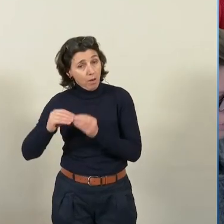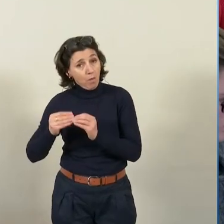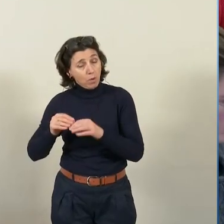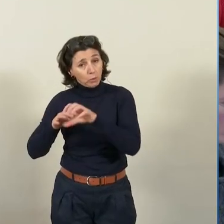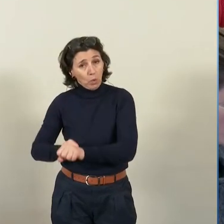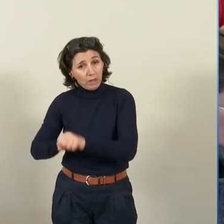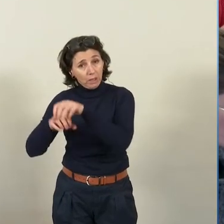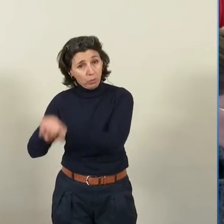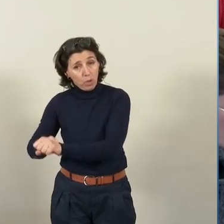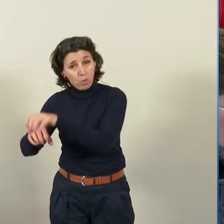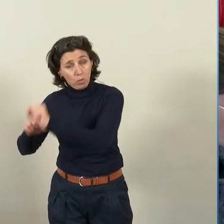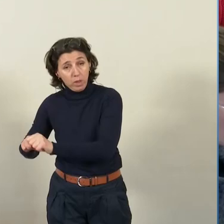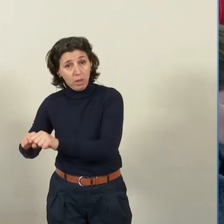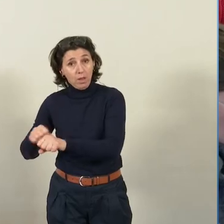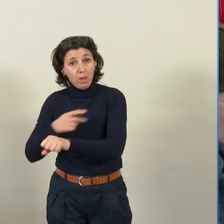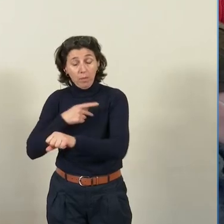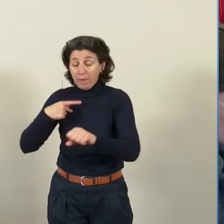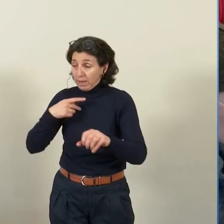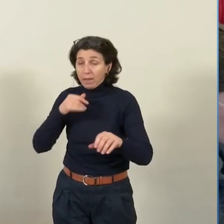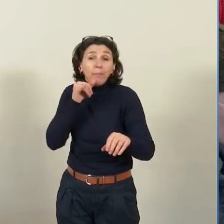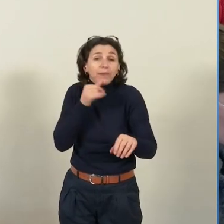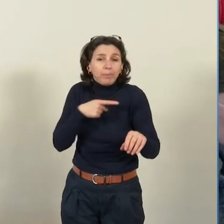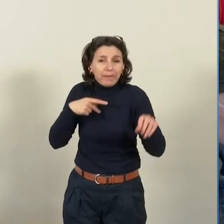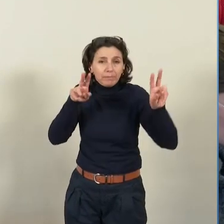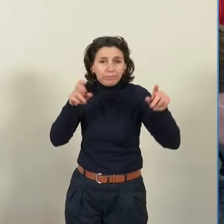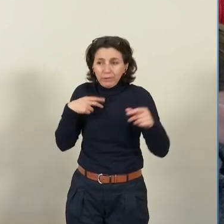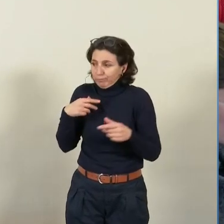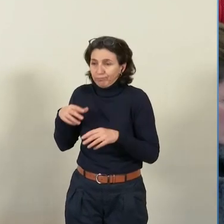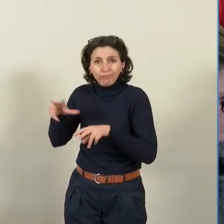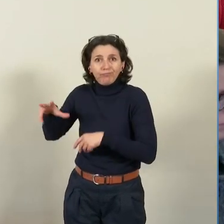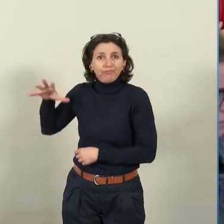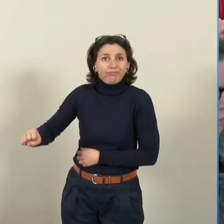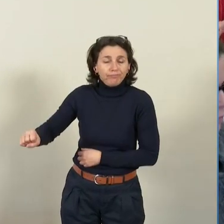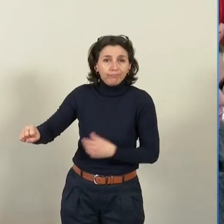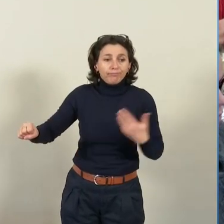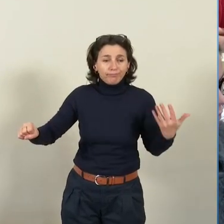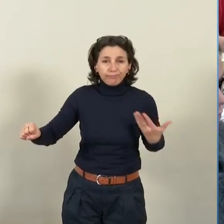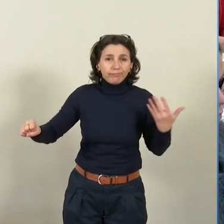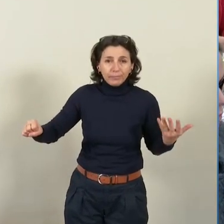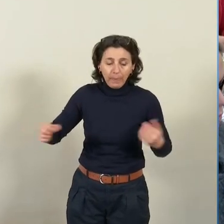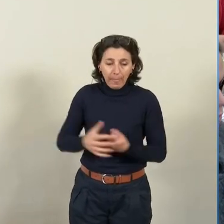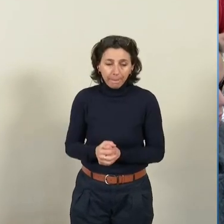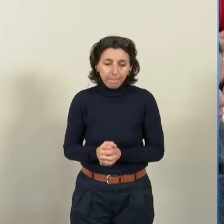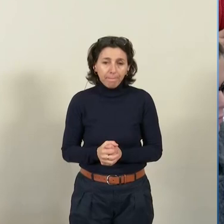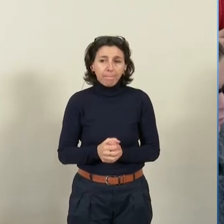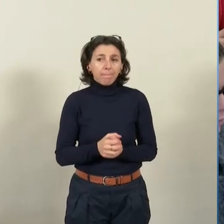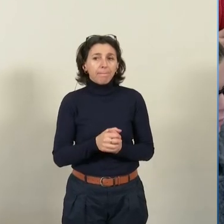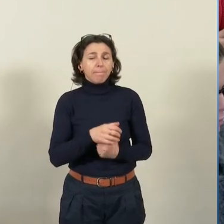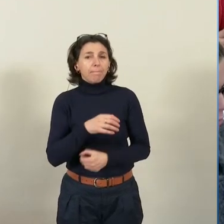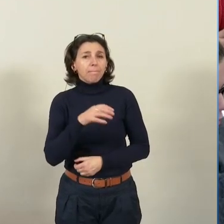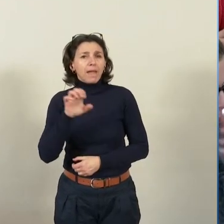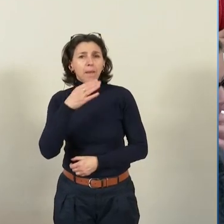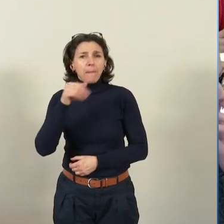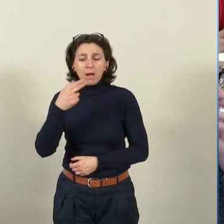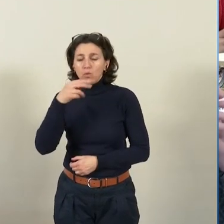profou petit propriétaire pour X raison son logement et cetera Emmanuel Bargon avait créé un